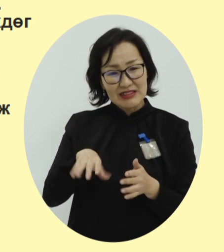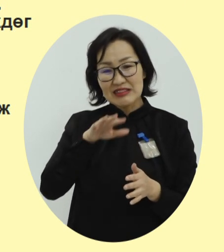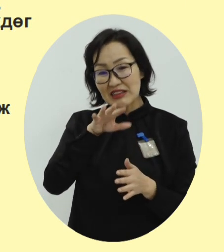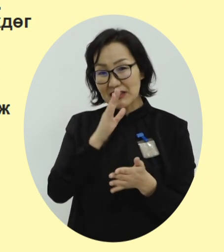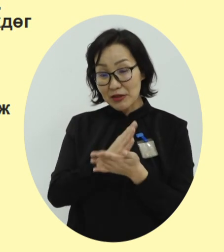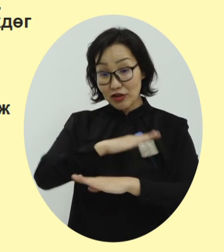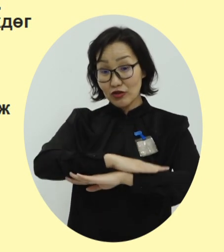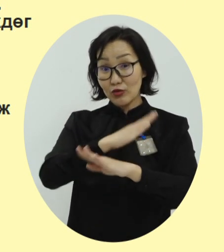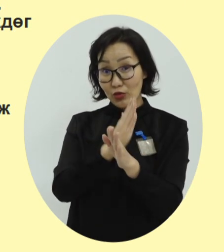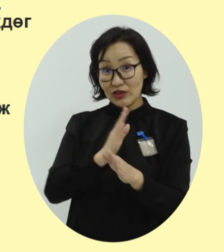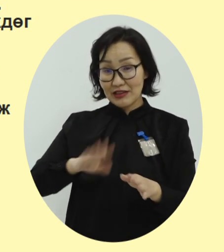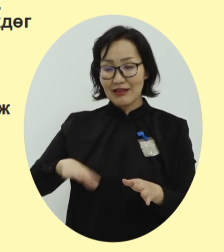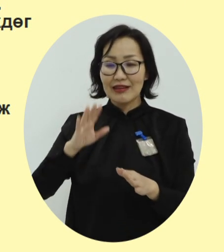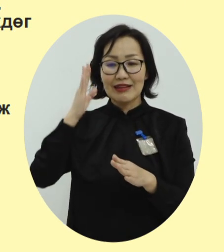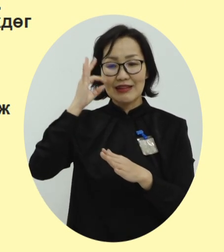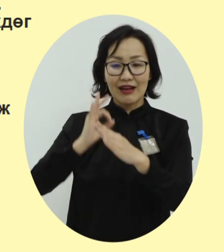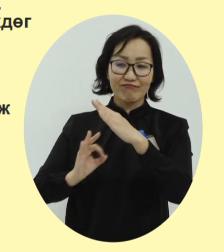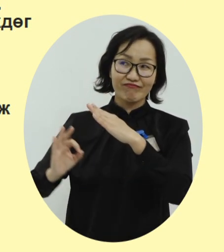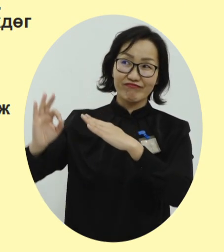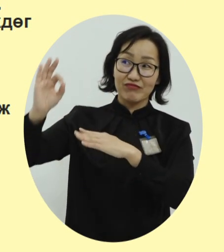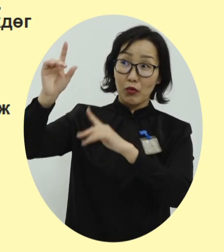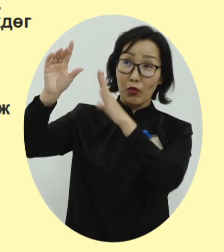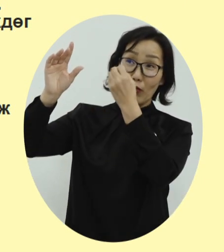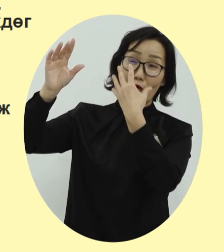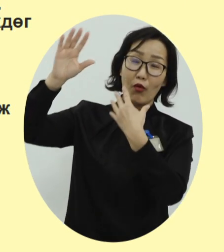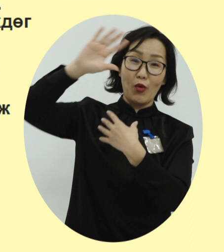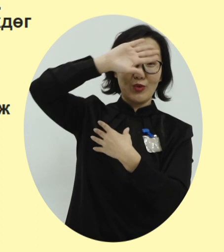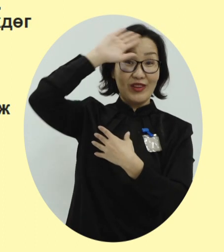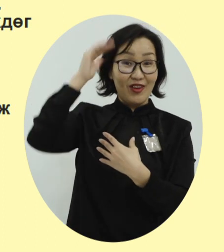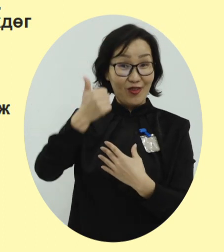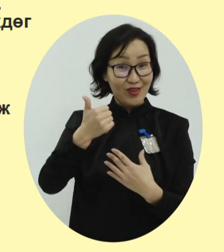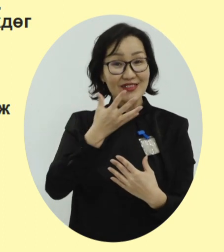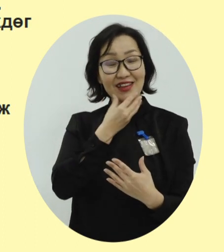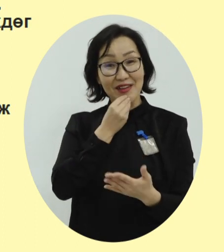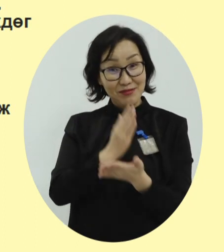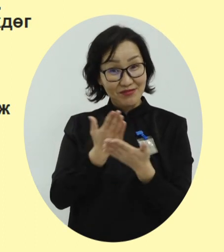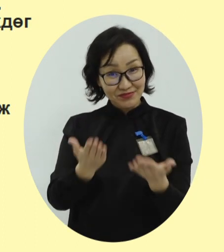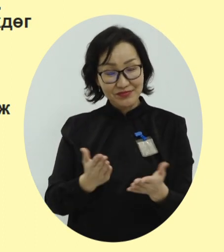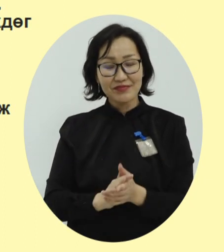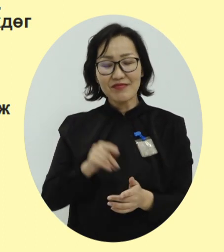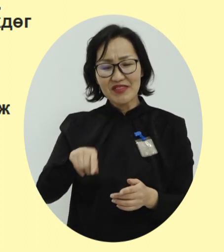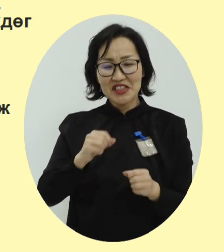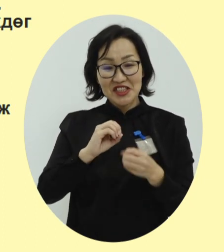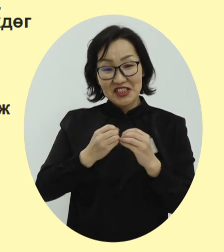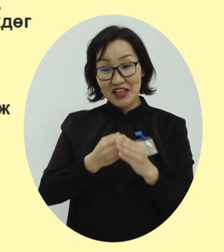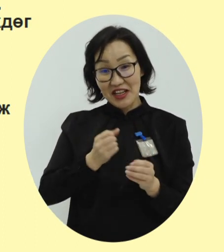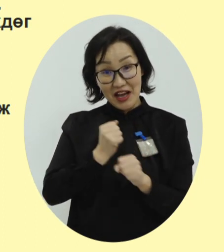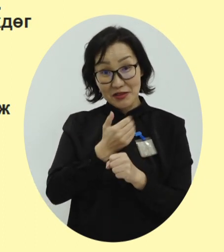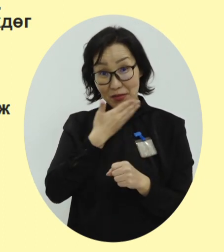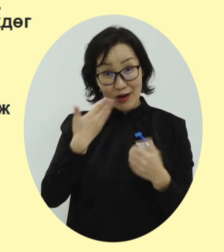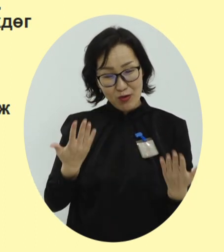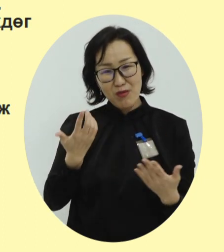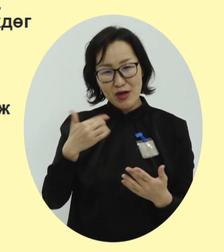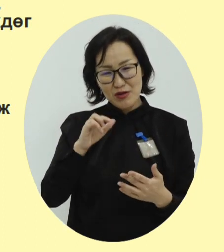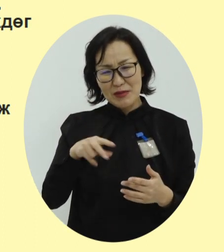байсан ч хичээл тарах үеэр нар эгээд дулаахан сайхан байлаа. Хийх ажилгүй байсан сан бол